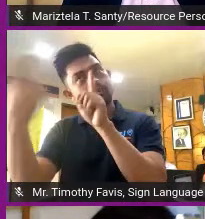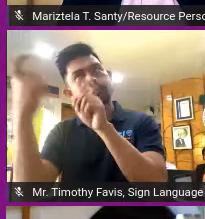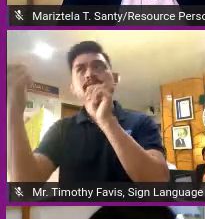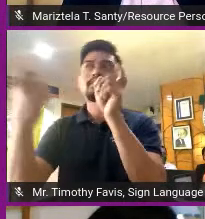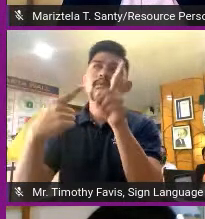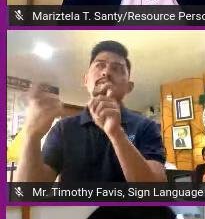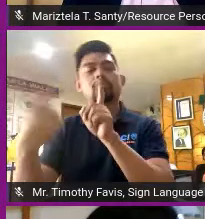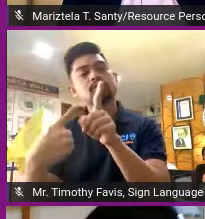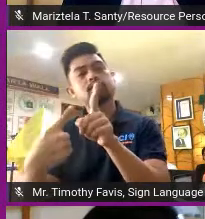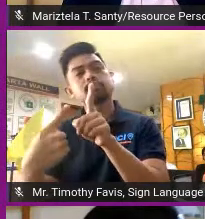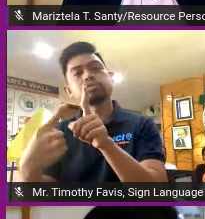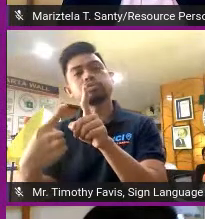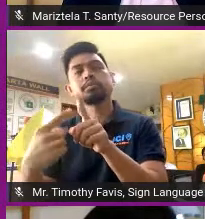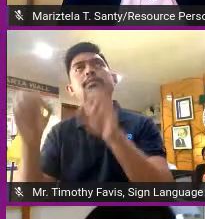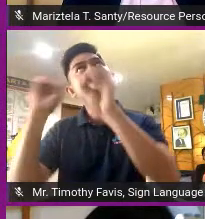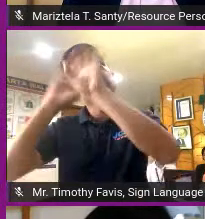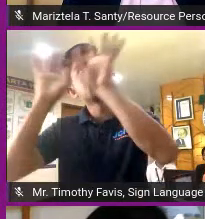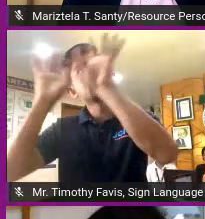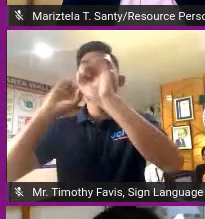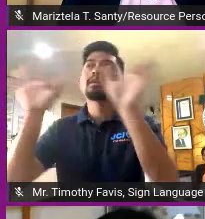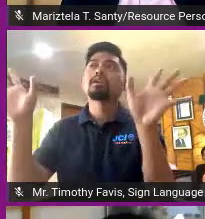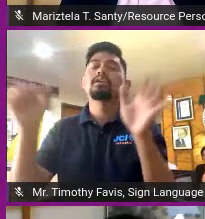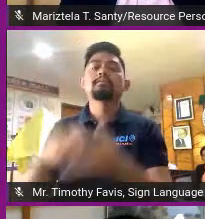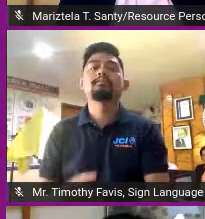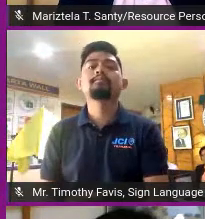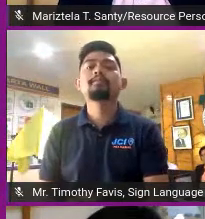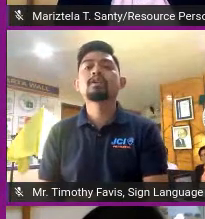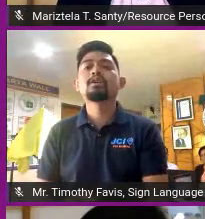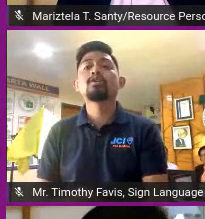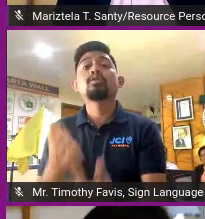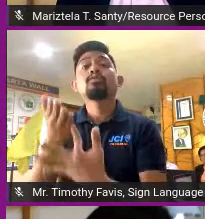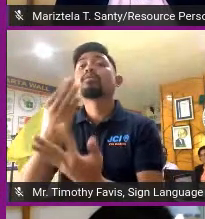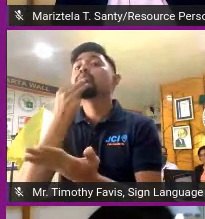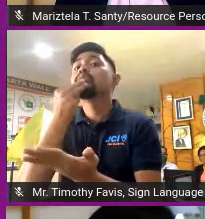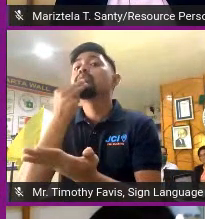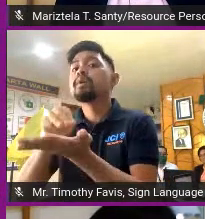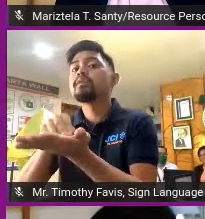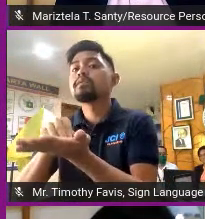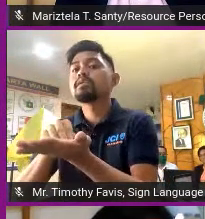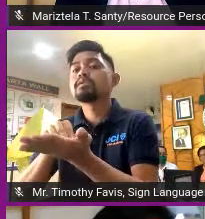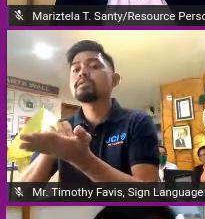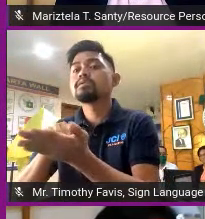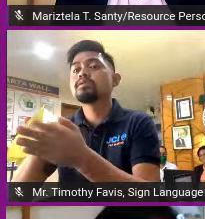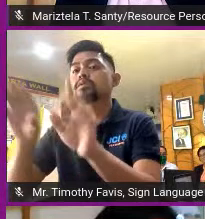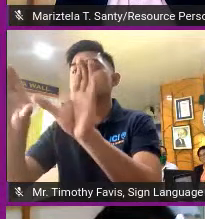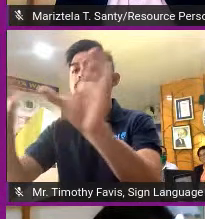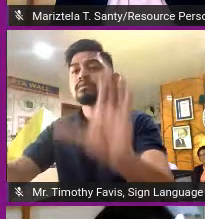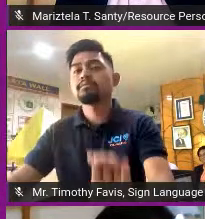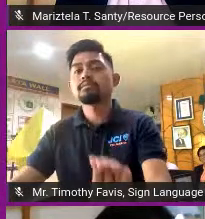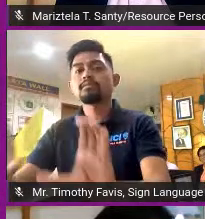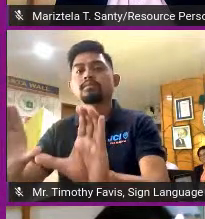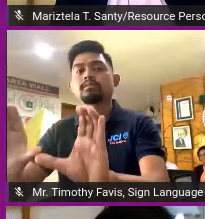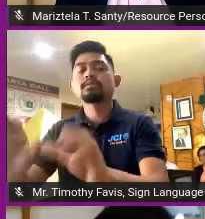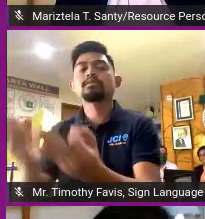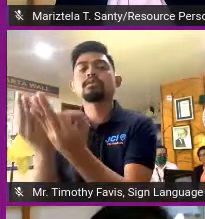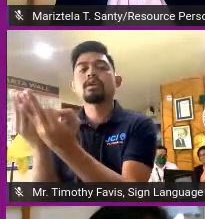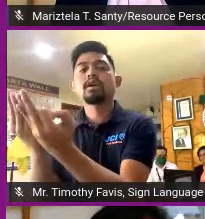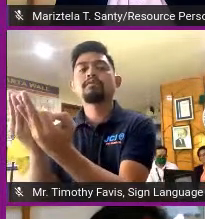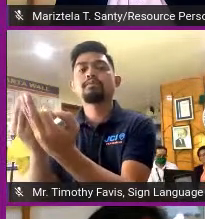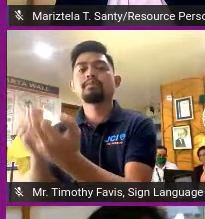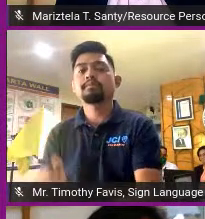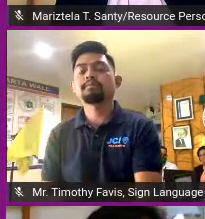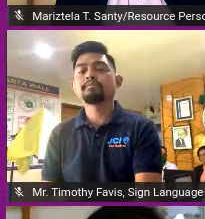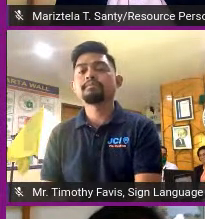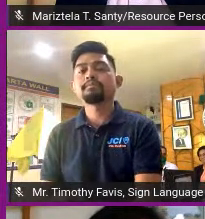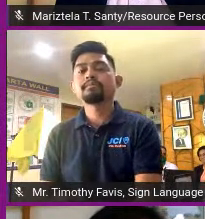ng mga klarifikasyon sa pamamagitan ng pagmensahe sa chat box ng ATI Bicol FB Live. So meron